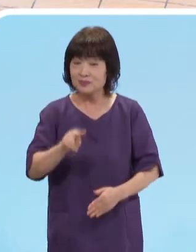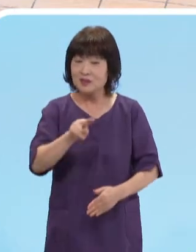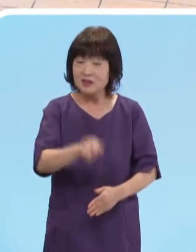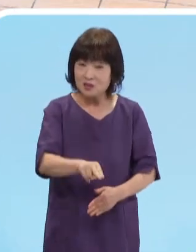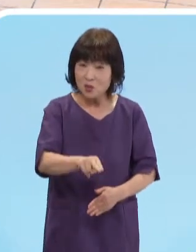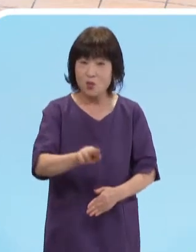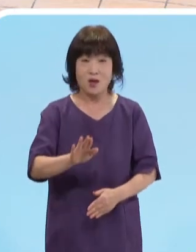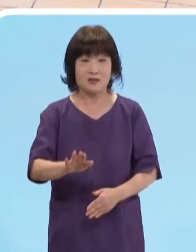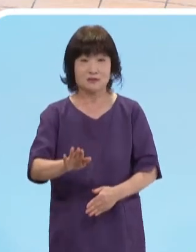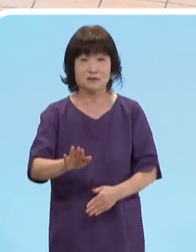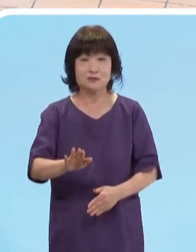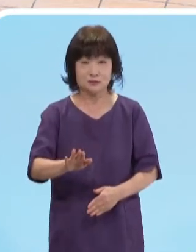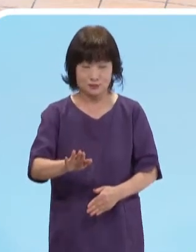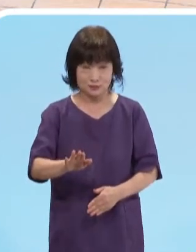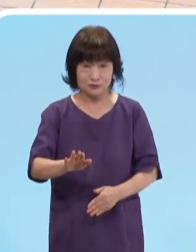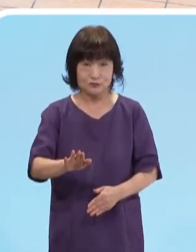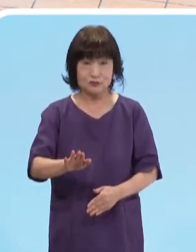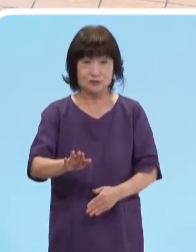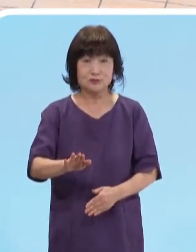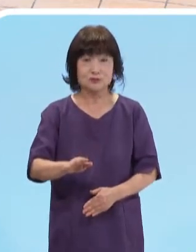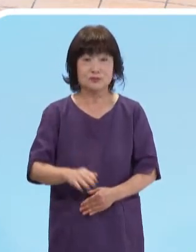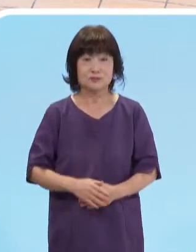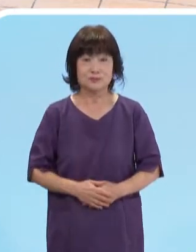囲碁、そして